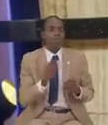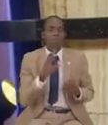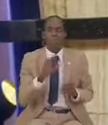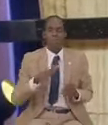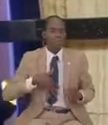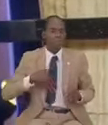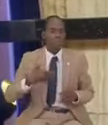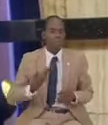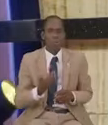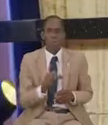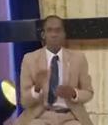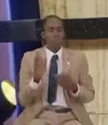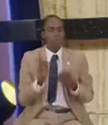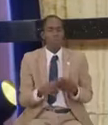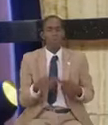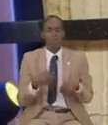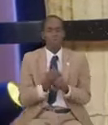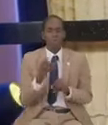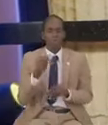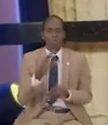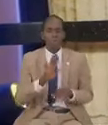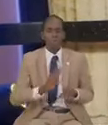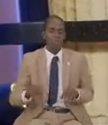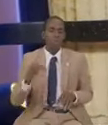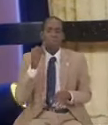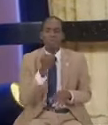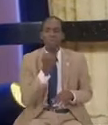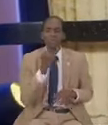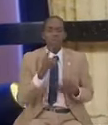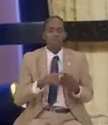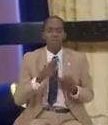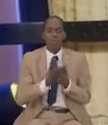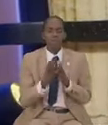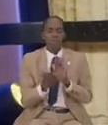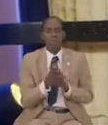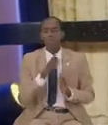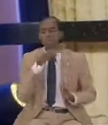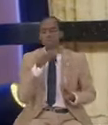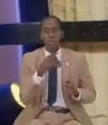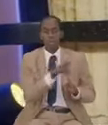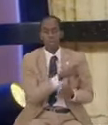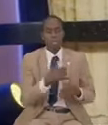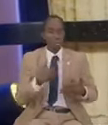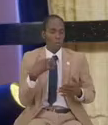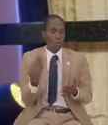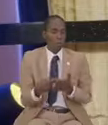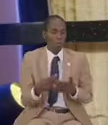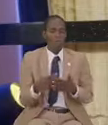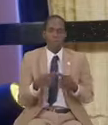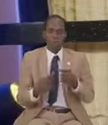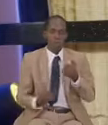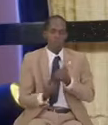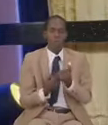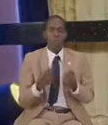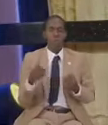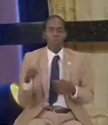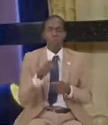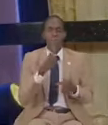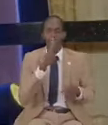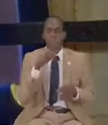tous les moyens possibles il utilise l'argent et les moyens pour les corrompre et allons à